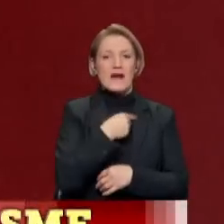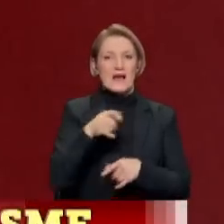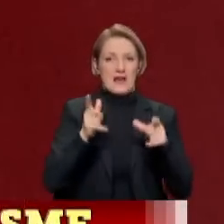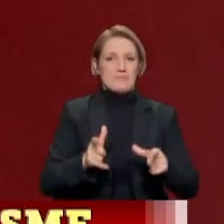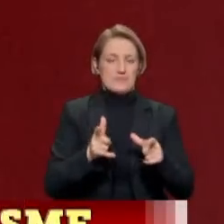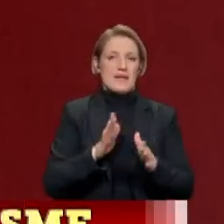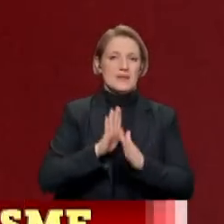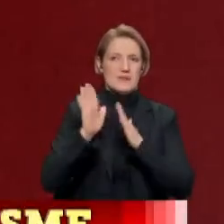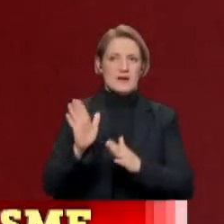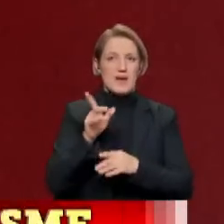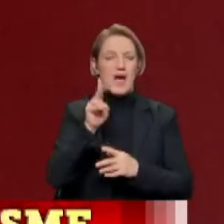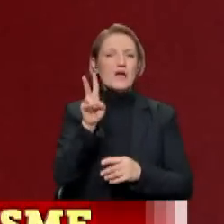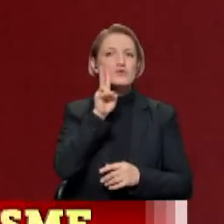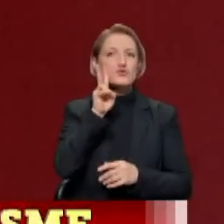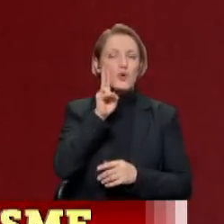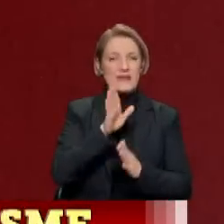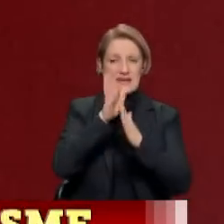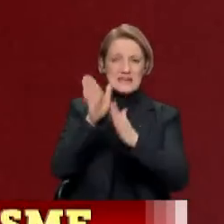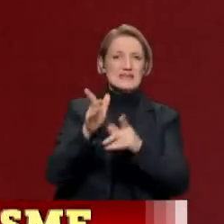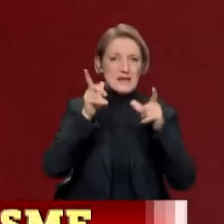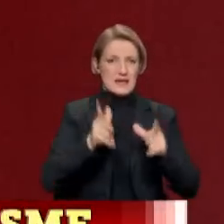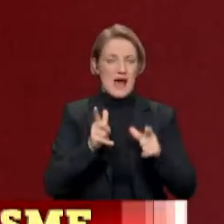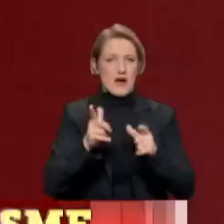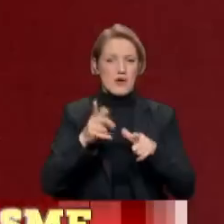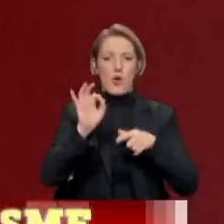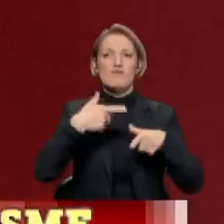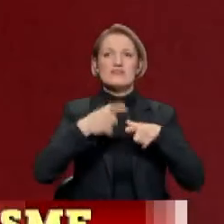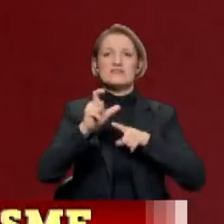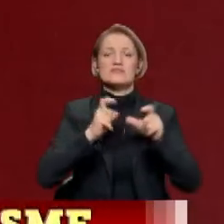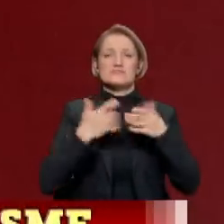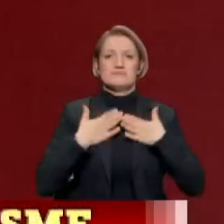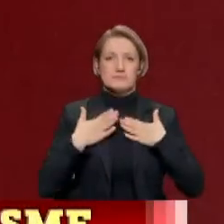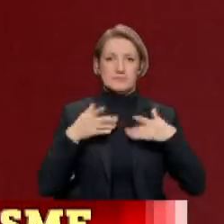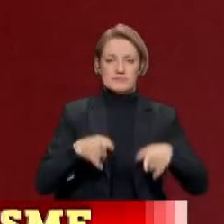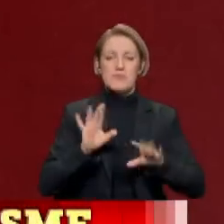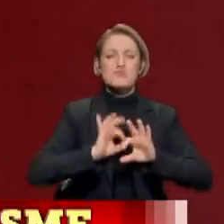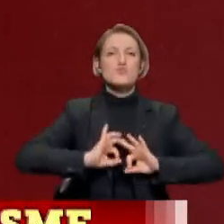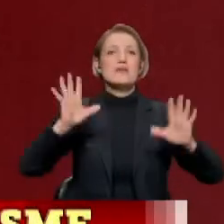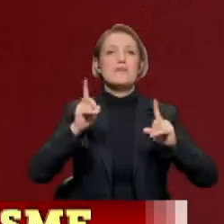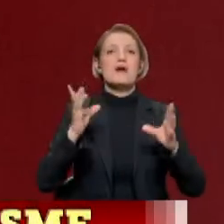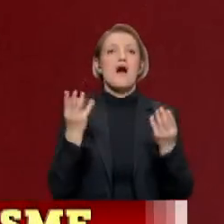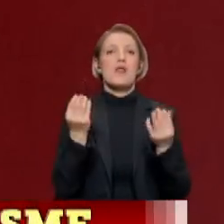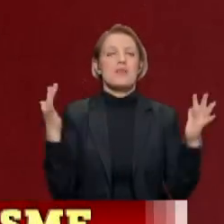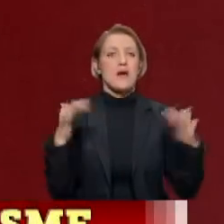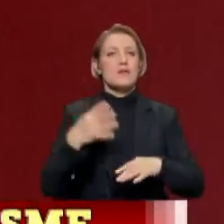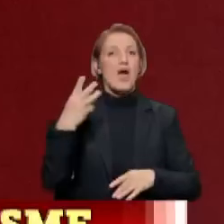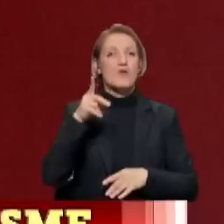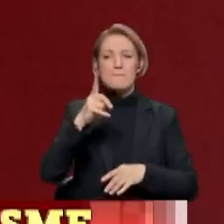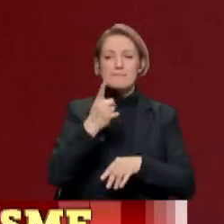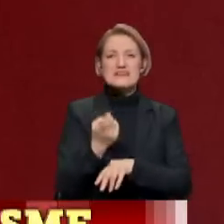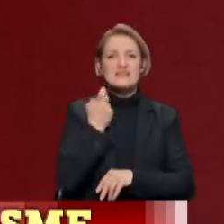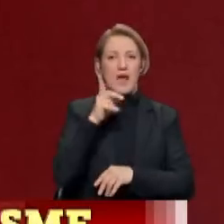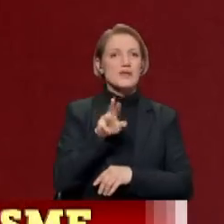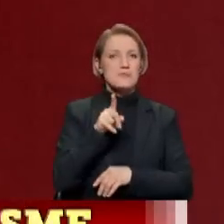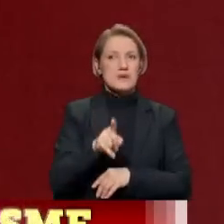gitti. En son uğradığı yer benim ofisimdi. Yine böylesi muhteşem bir kalabalık onu uğurladı. Yaklaşık bir saat